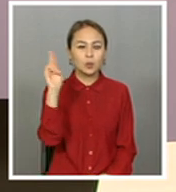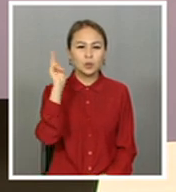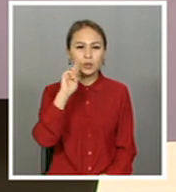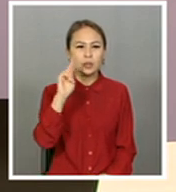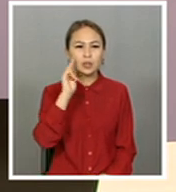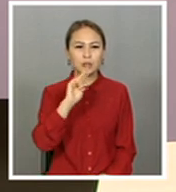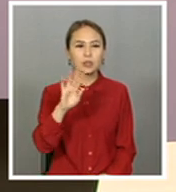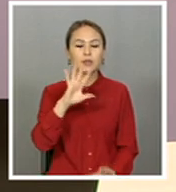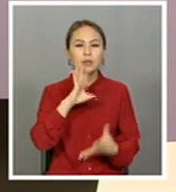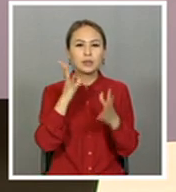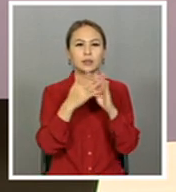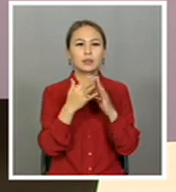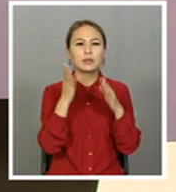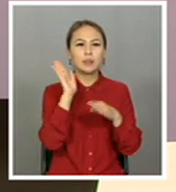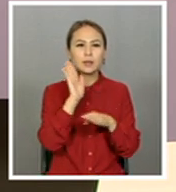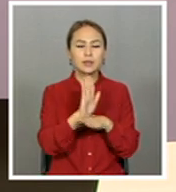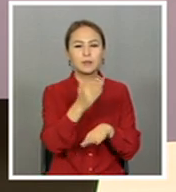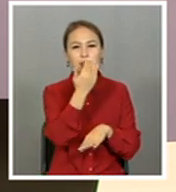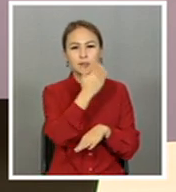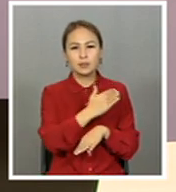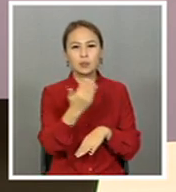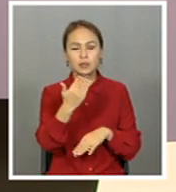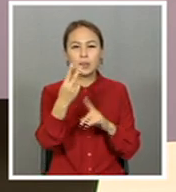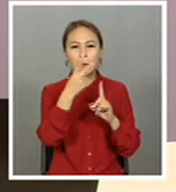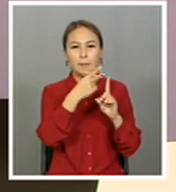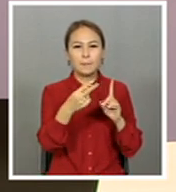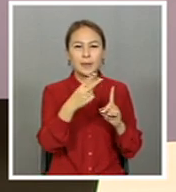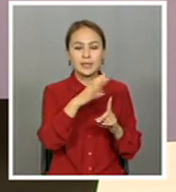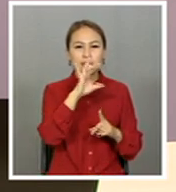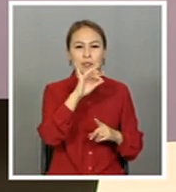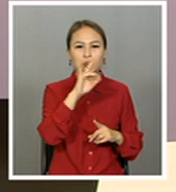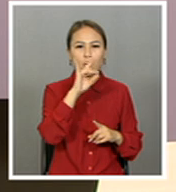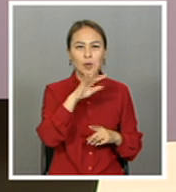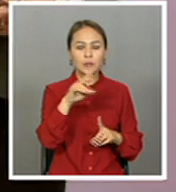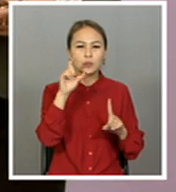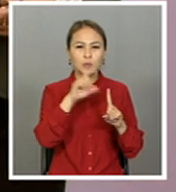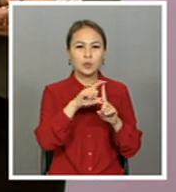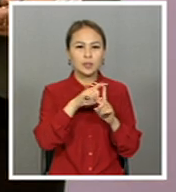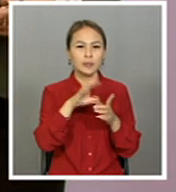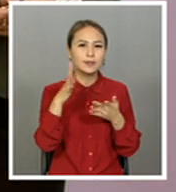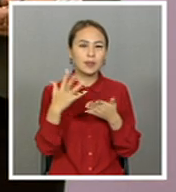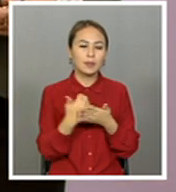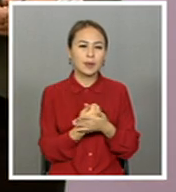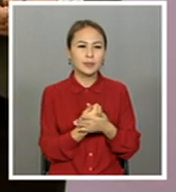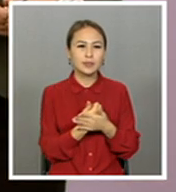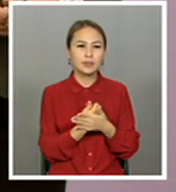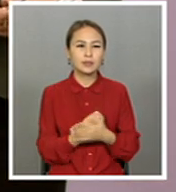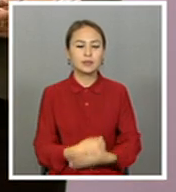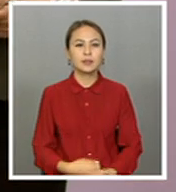сендерге тапсырма. Осы мәтіндегі синоним сөздерді табамыз.